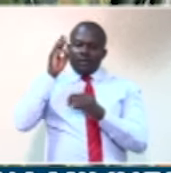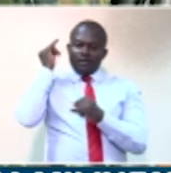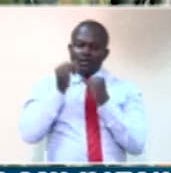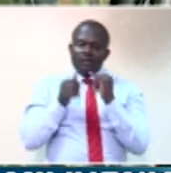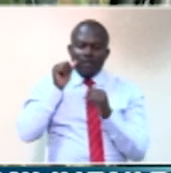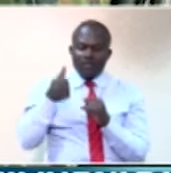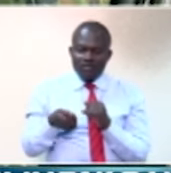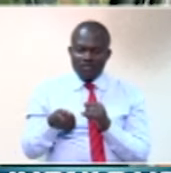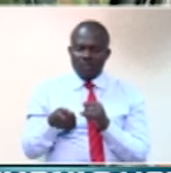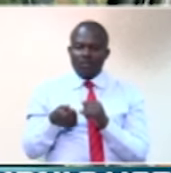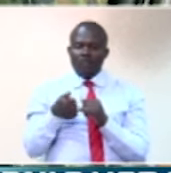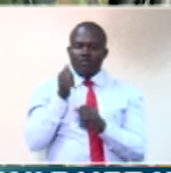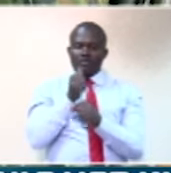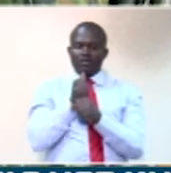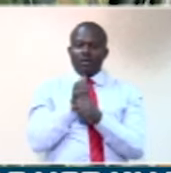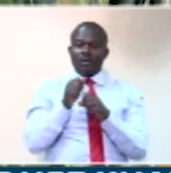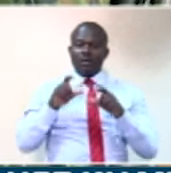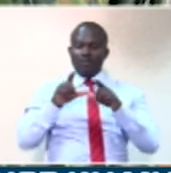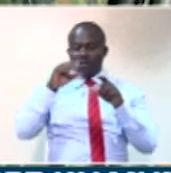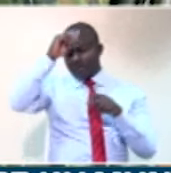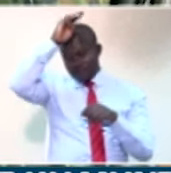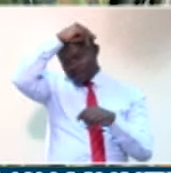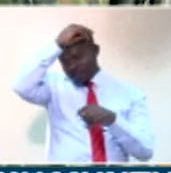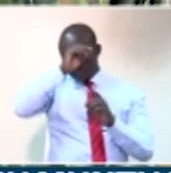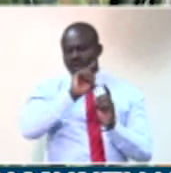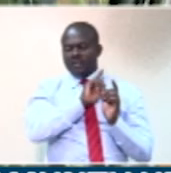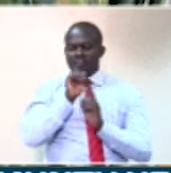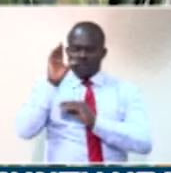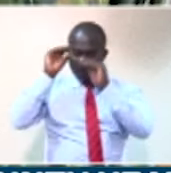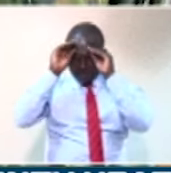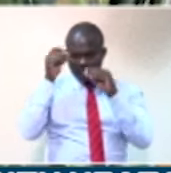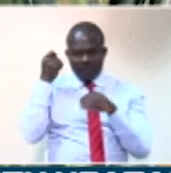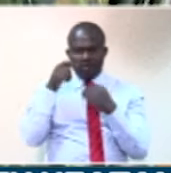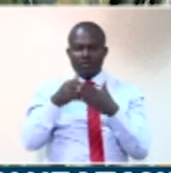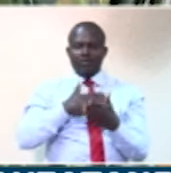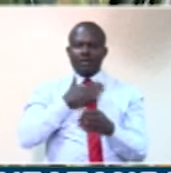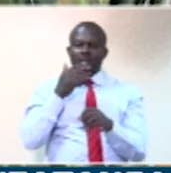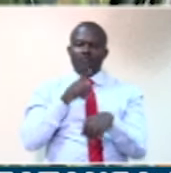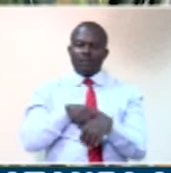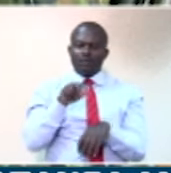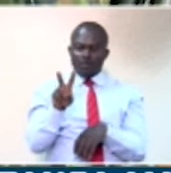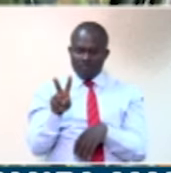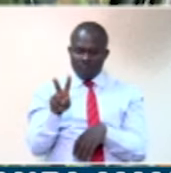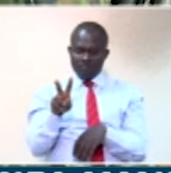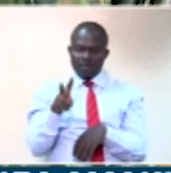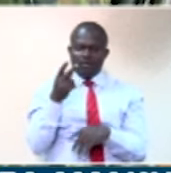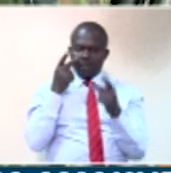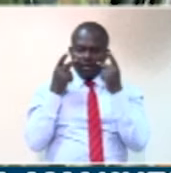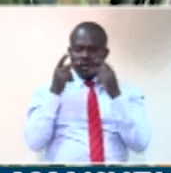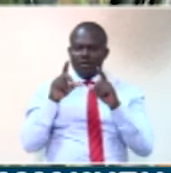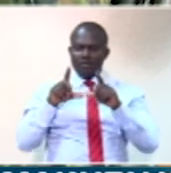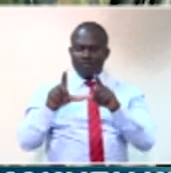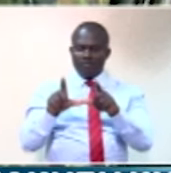yabo ejo bakora na masters muri security studies. Urumva rero nibyishimo inshuro ebyiri. Ubonye impamya